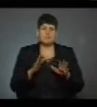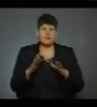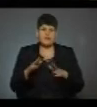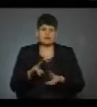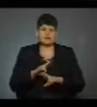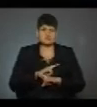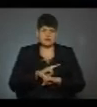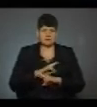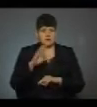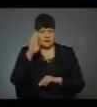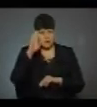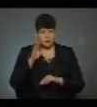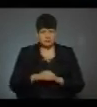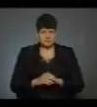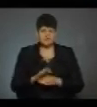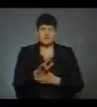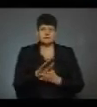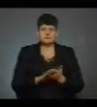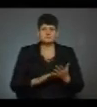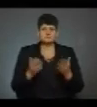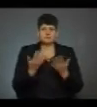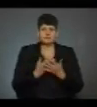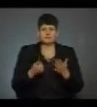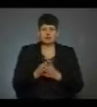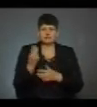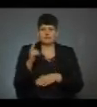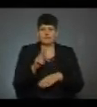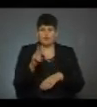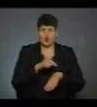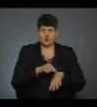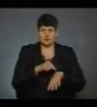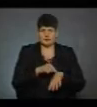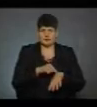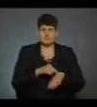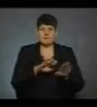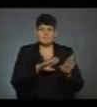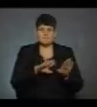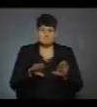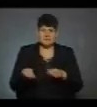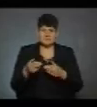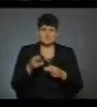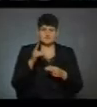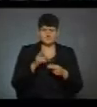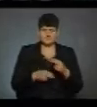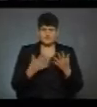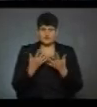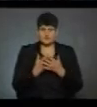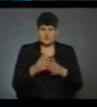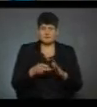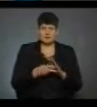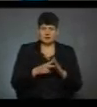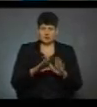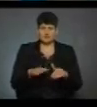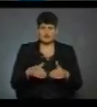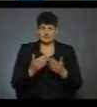загибелі хлопців. Тривалість фільму має бути до 2 годин, каже Сергій Коновал. Після виходу документального фільму планують видати книгу